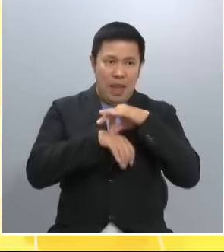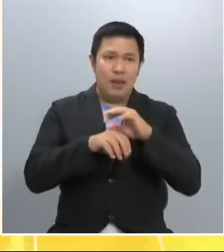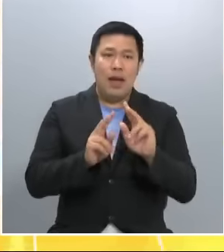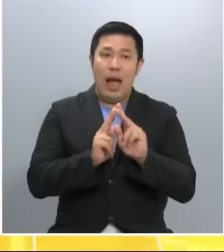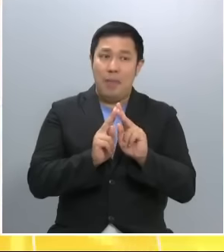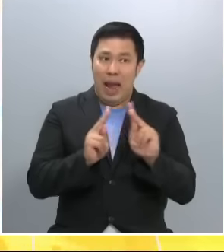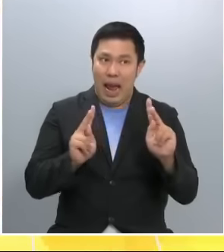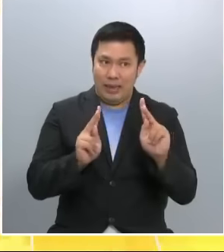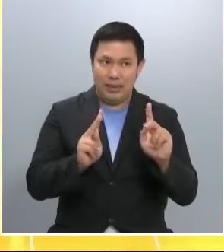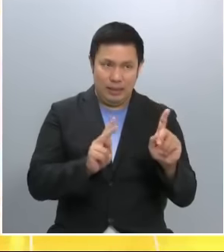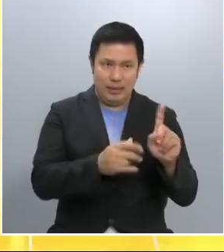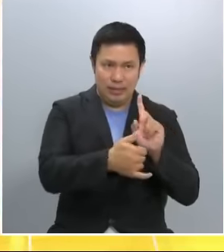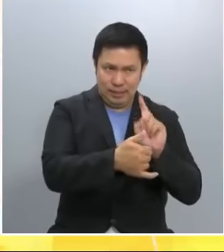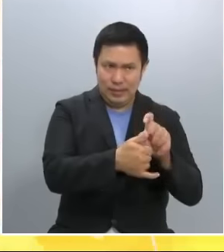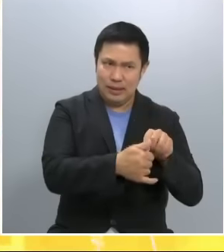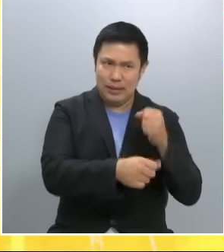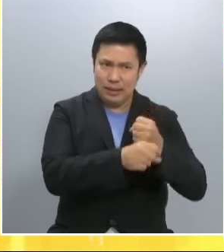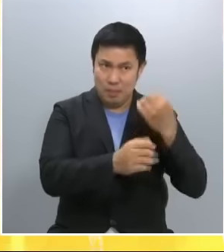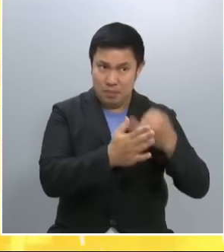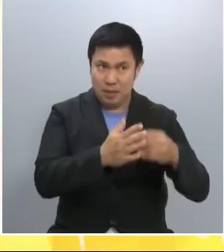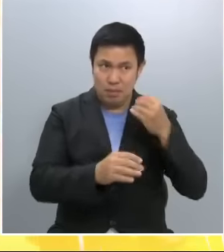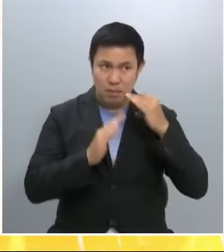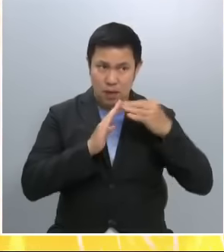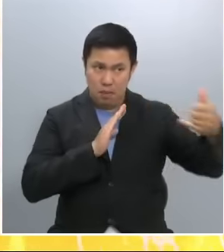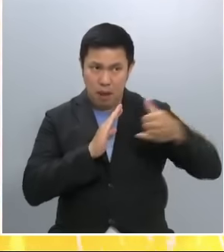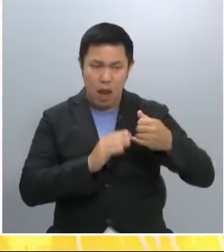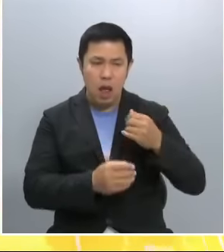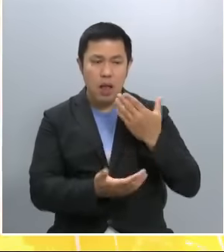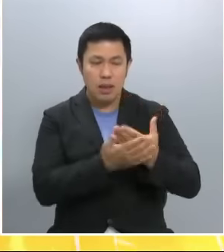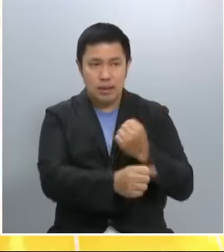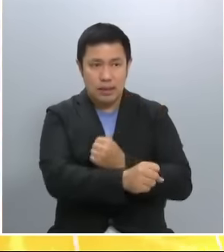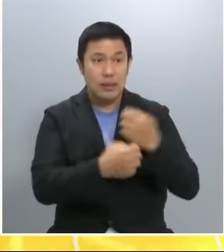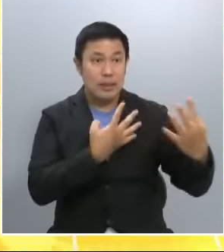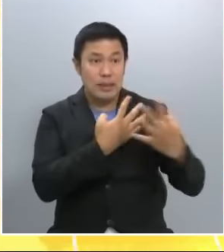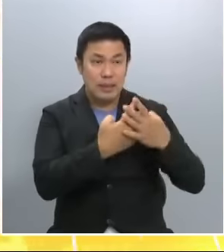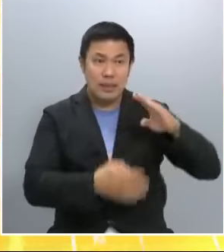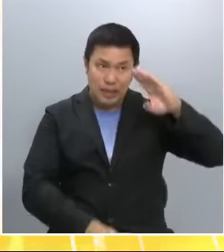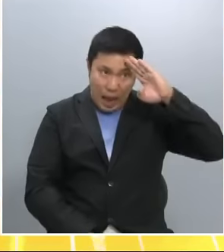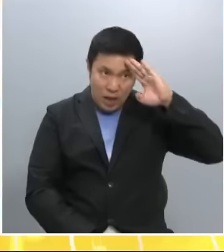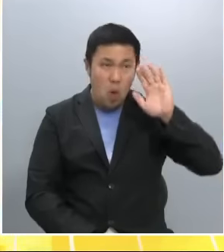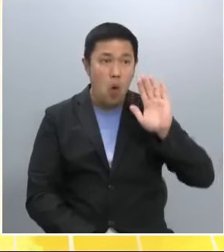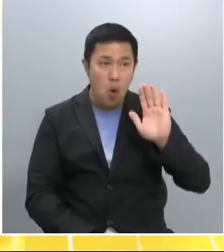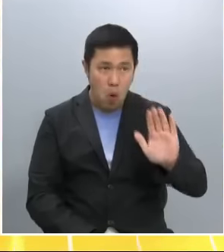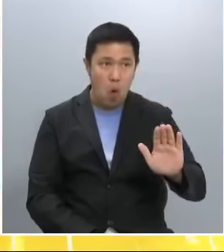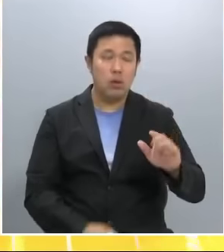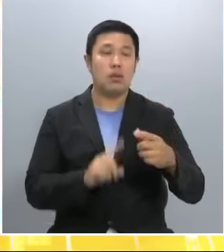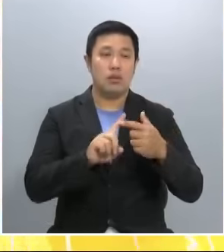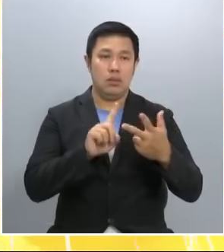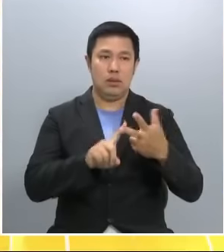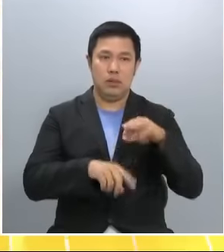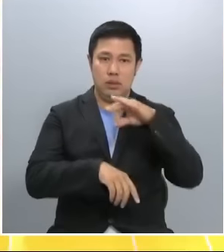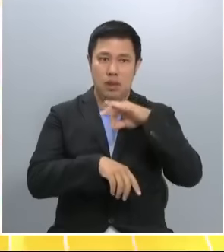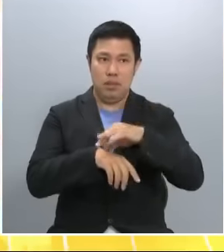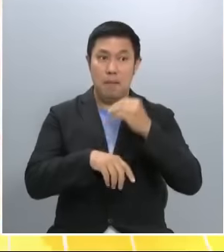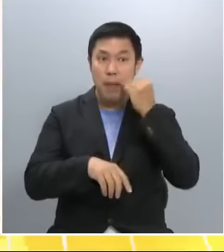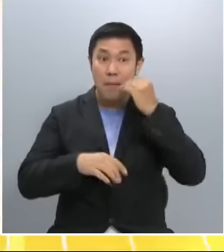ลงโทษผู้ทำผิดที่ทำการบุกรุกงดบำเหน็จแล้วก็จำขังในเรือนำทหารตามวินัยทหารแล้วก็ให้ย้ายออกจากบ้าน